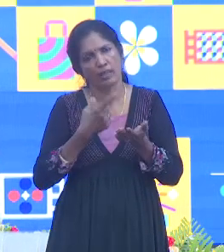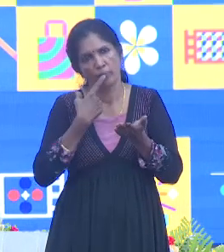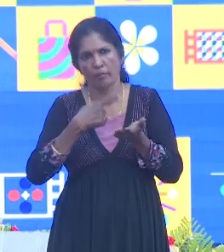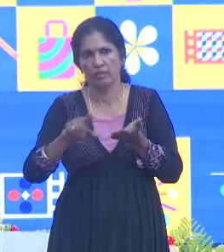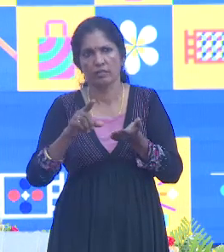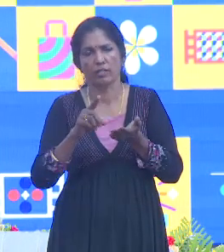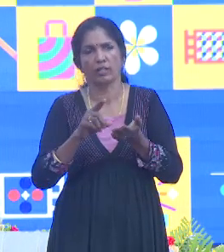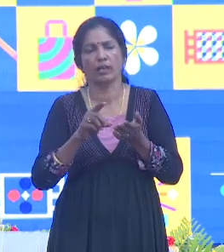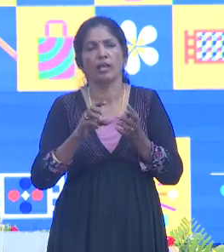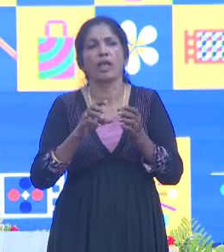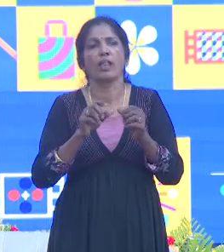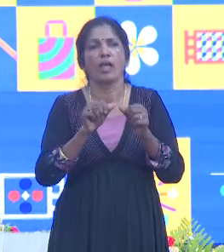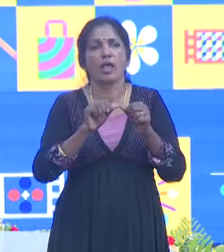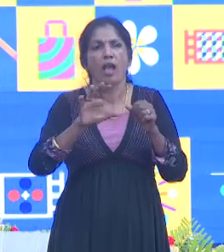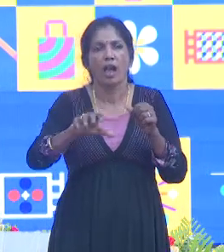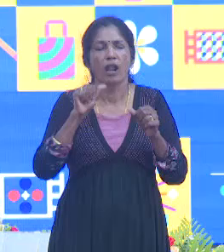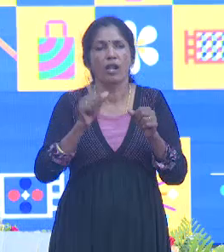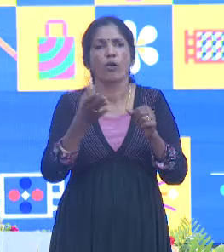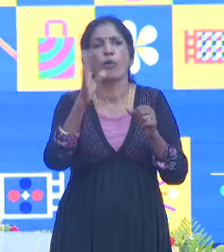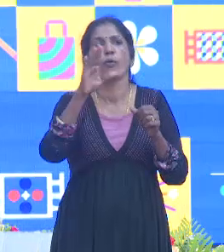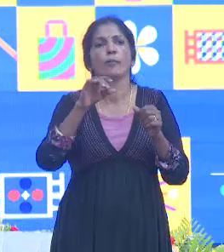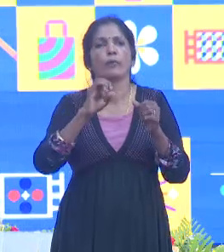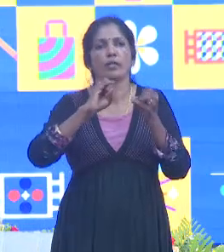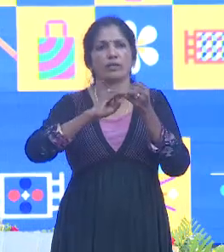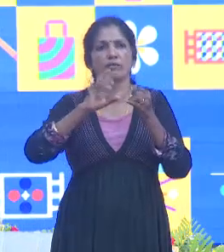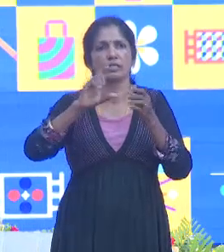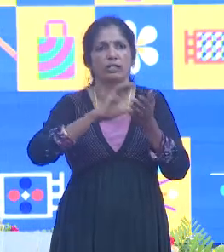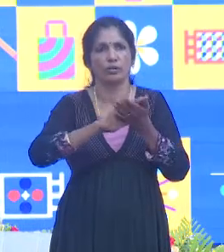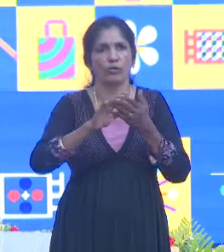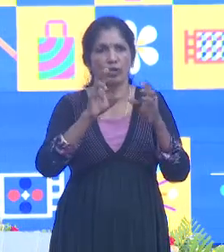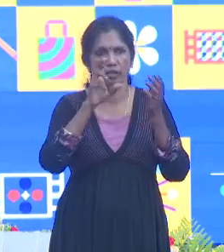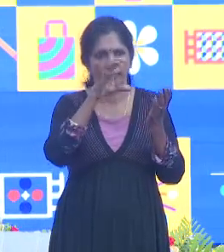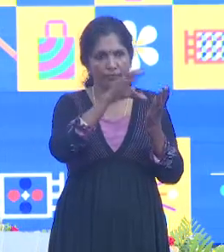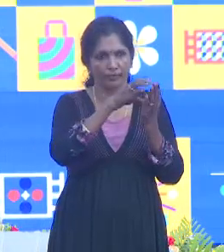ഭരണഘടനയുടെ 9-ാം ഷെഡ്യൂളിൽ ഉൾപ്പെടുത്തിയ ഭൂപരിഷ്കരണ നിയമത്തെ